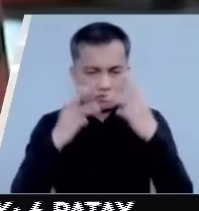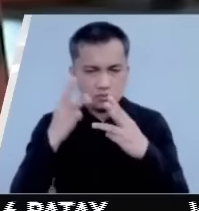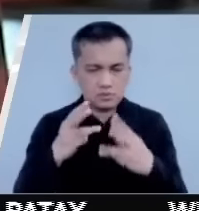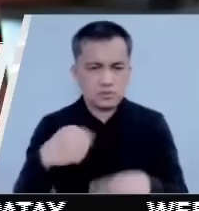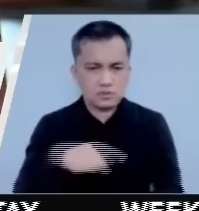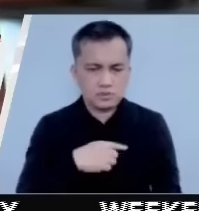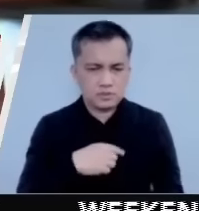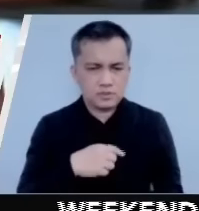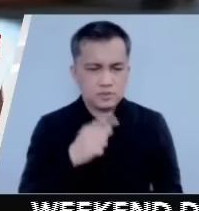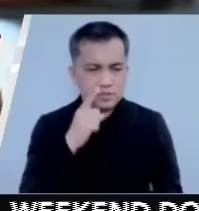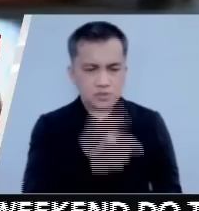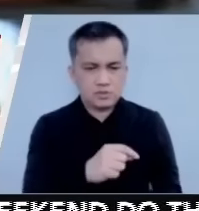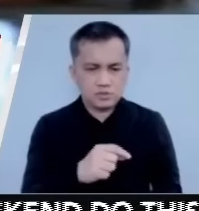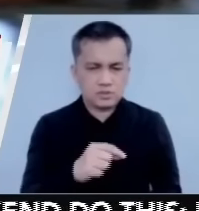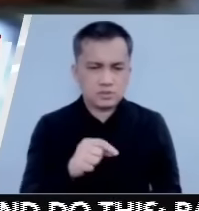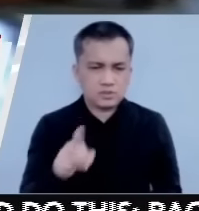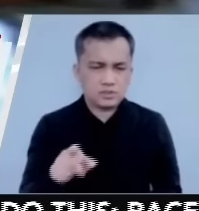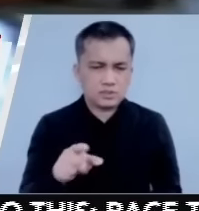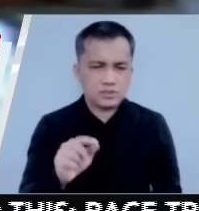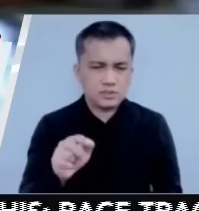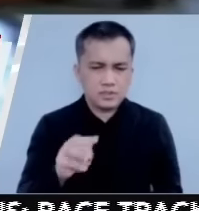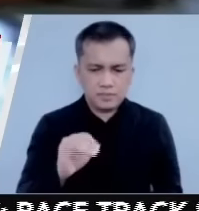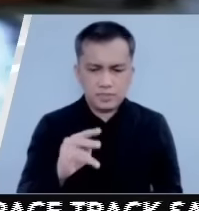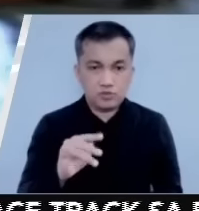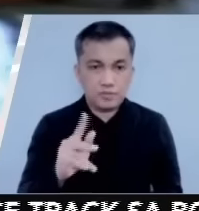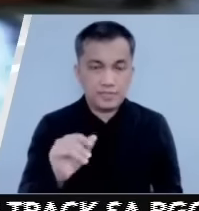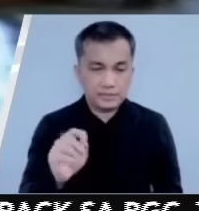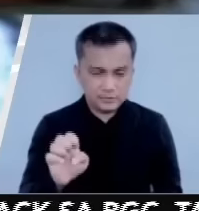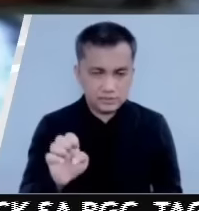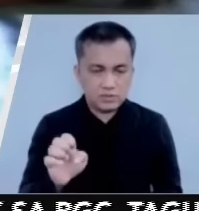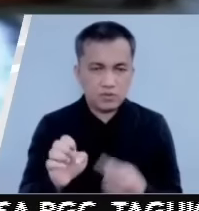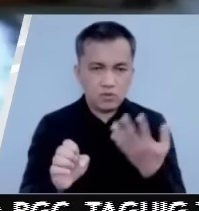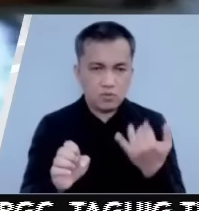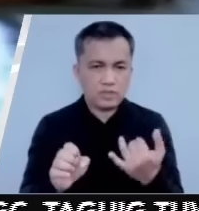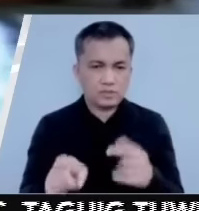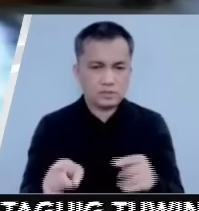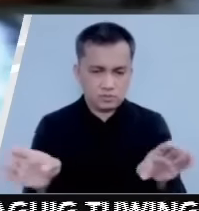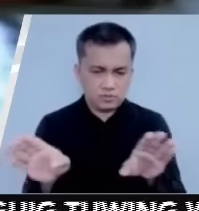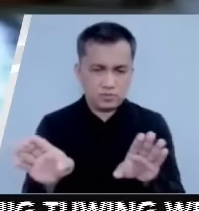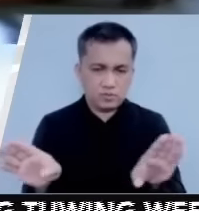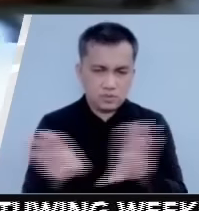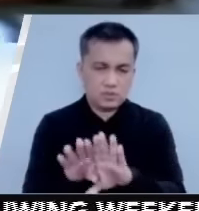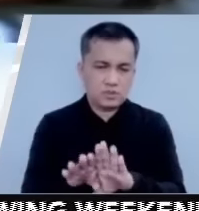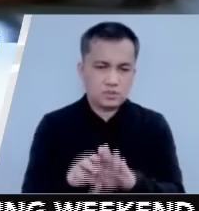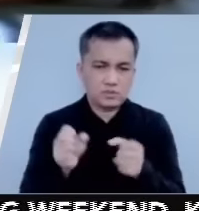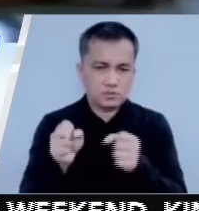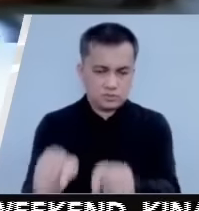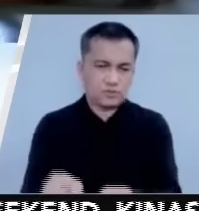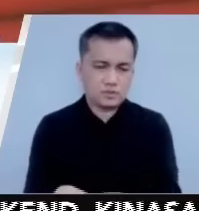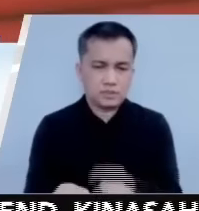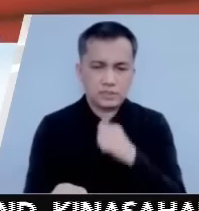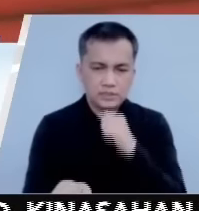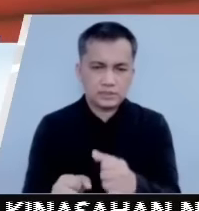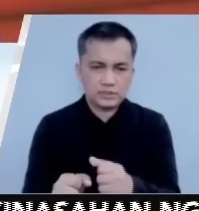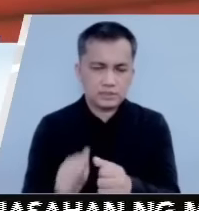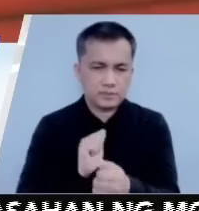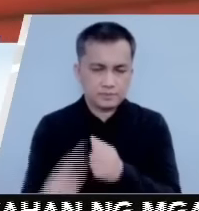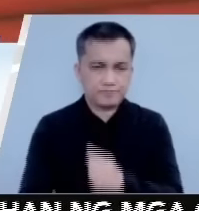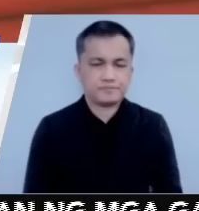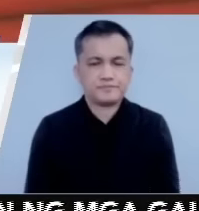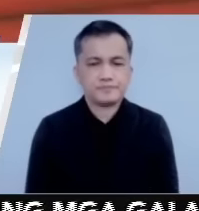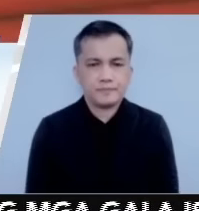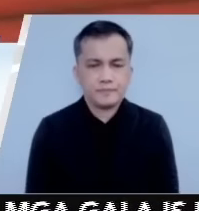namin sa 400 base at saka sa metro base para ma-close na yung kalsada para hindi na magpadaan. Ayon